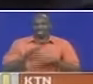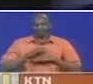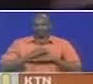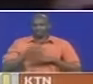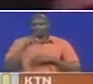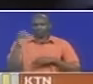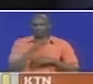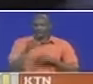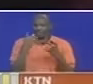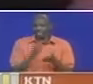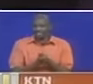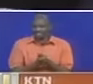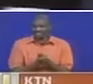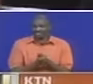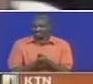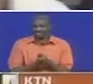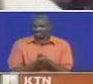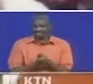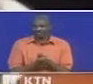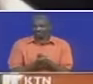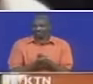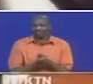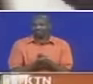Ulikunywa ngapi mzee wangu?